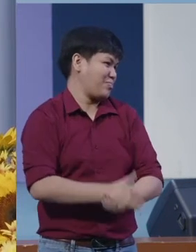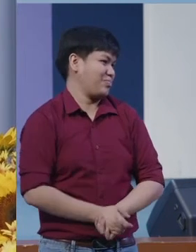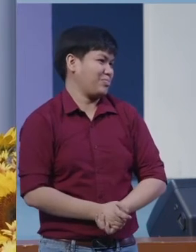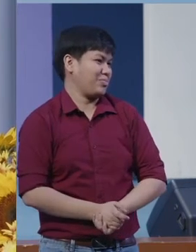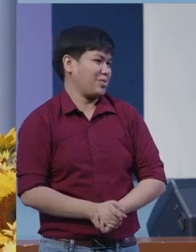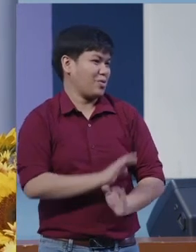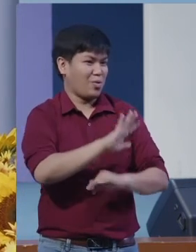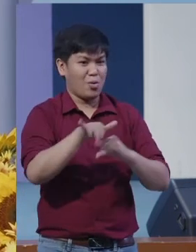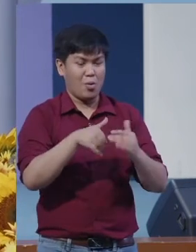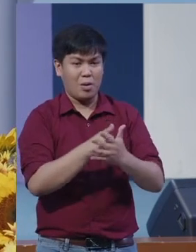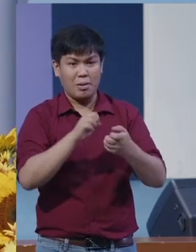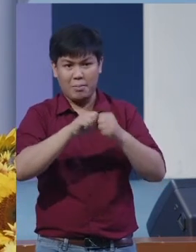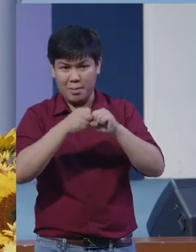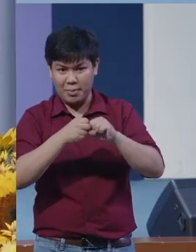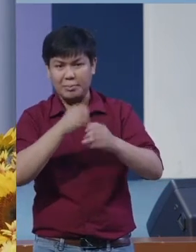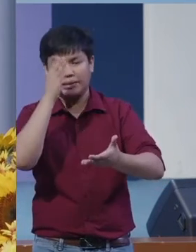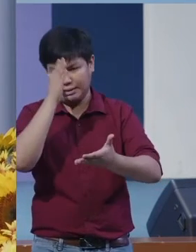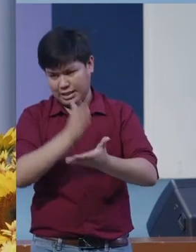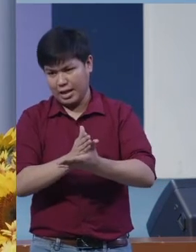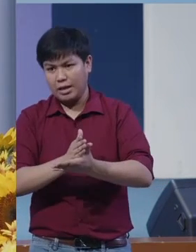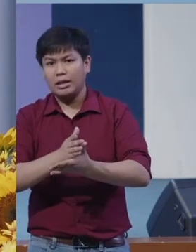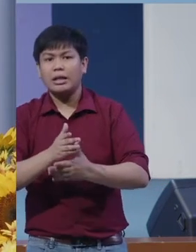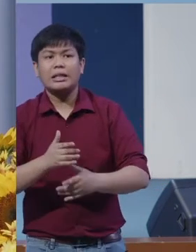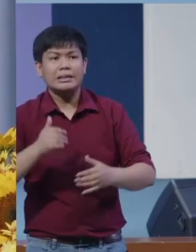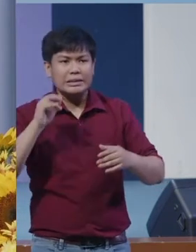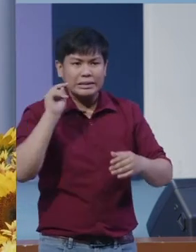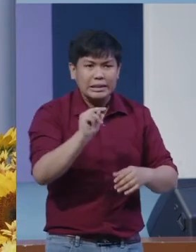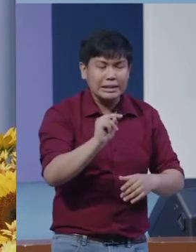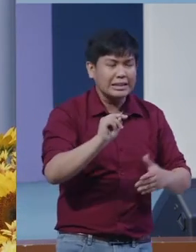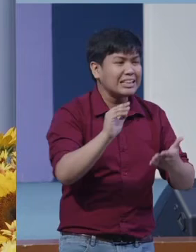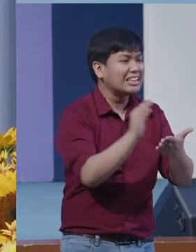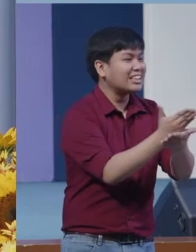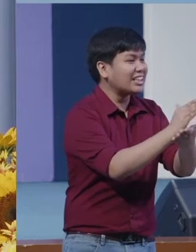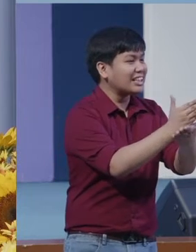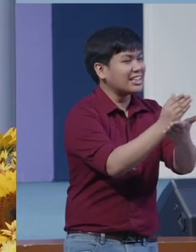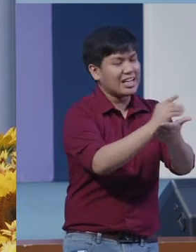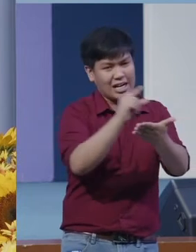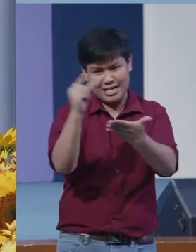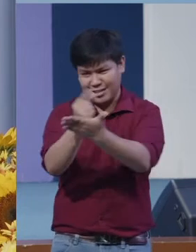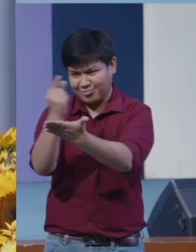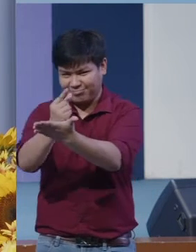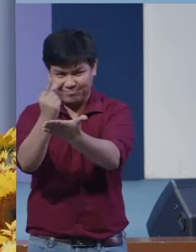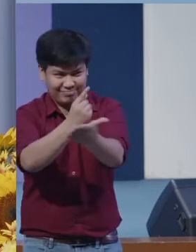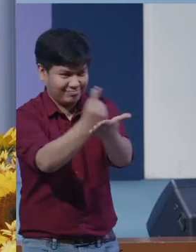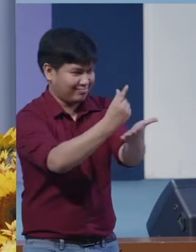naman, pag-ibayuhin na natin ang pag-share ng gospel sa iba.